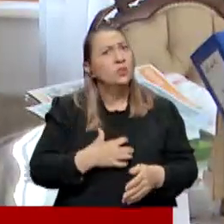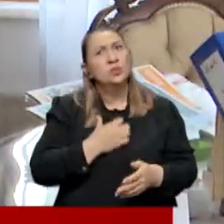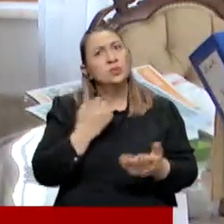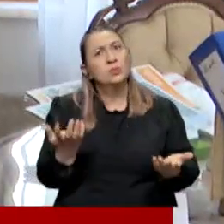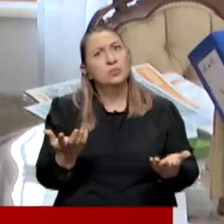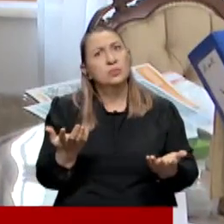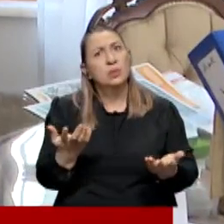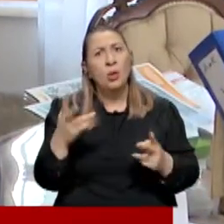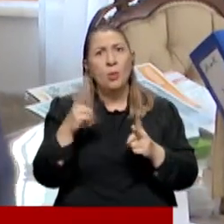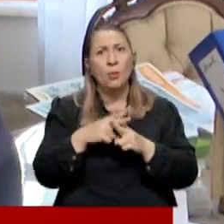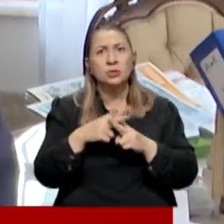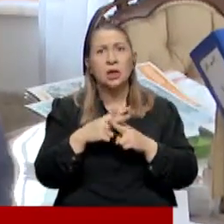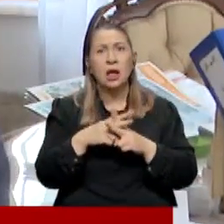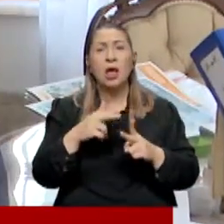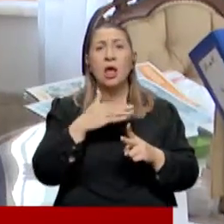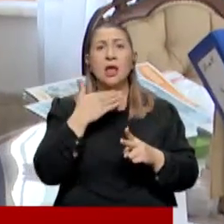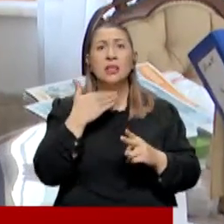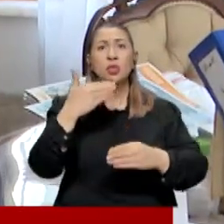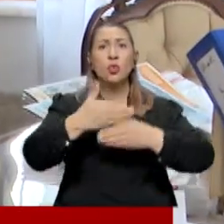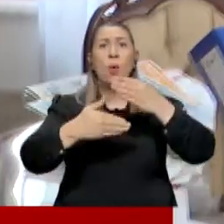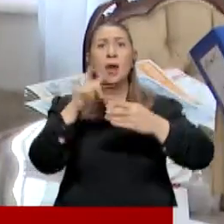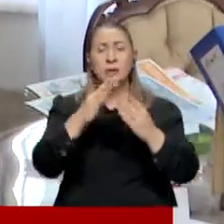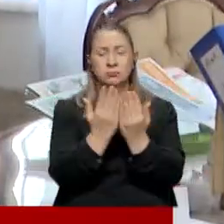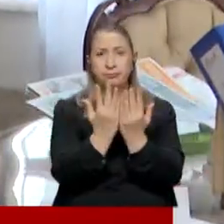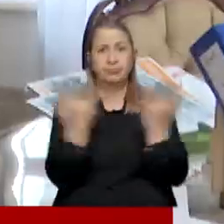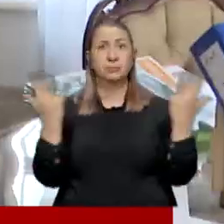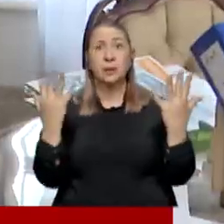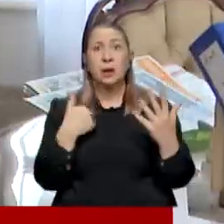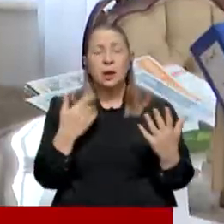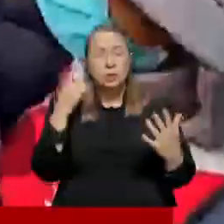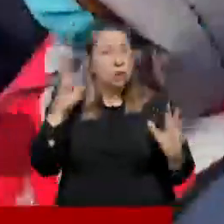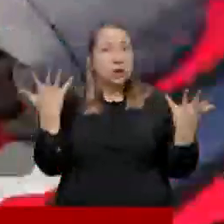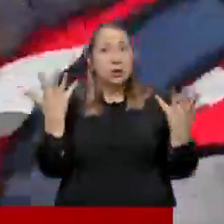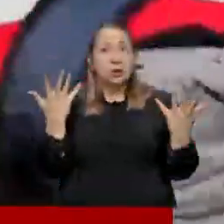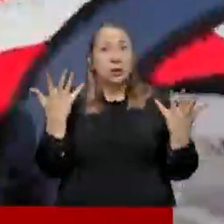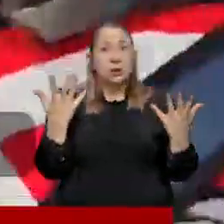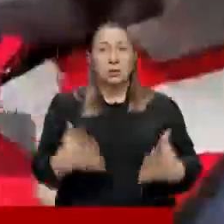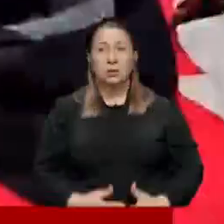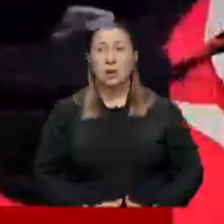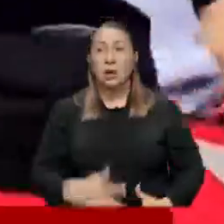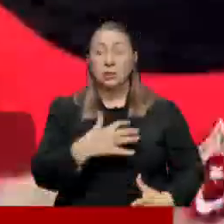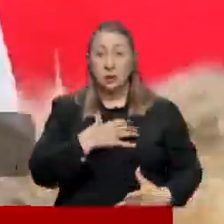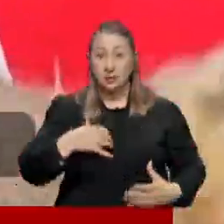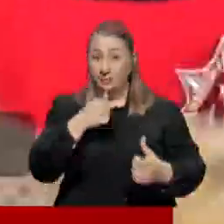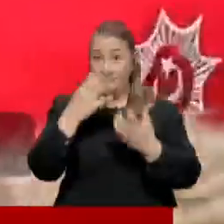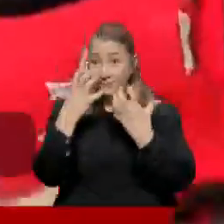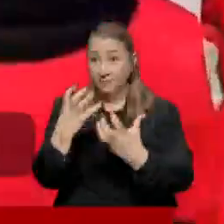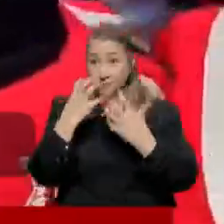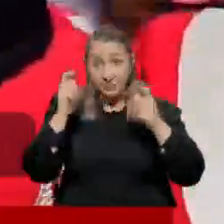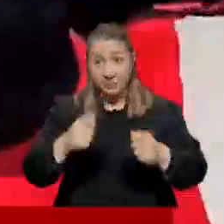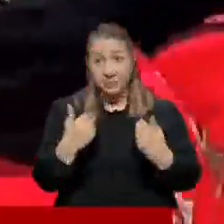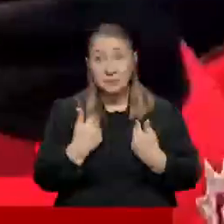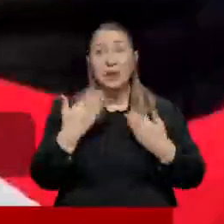maalesef polisler etten duvar örmüştü. Hayretler içinde kaldık. Annemizi babamızı tedavi ettik biz